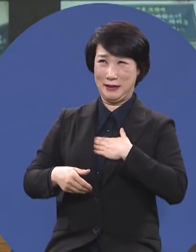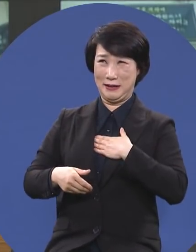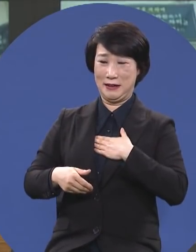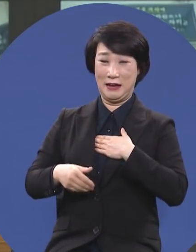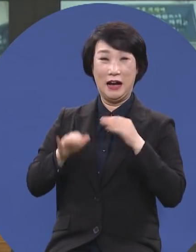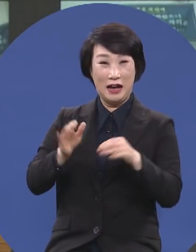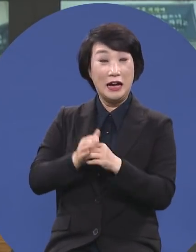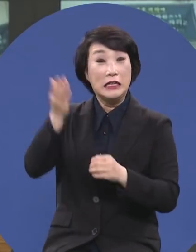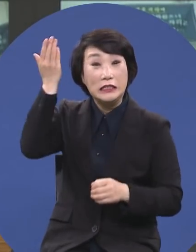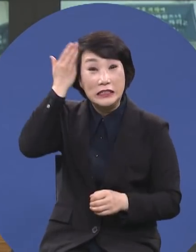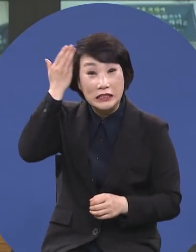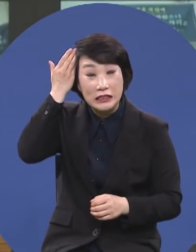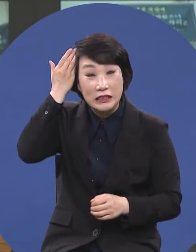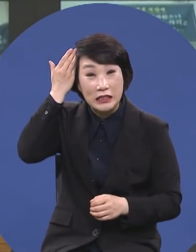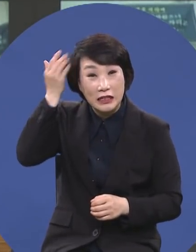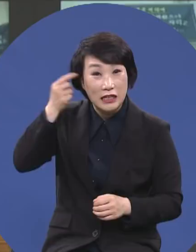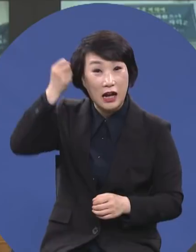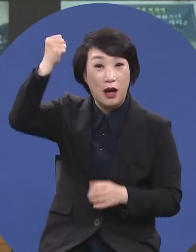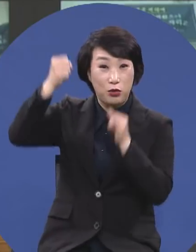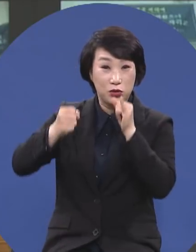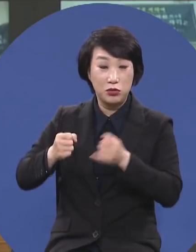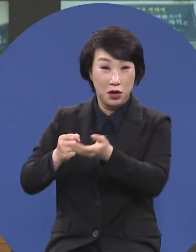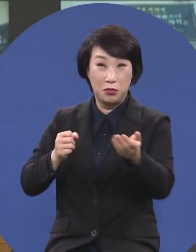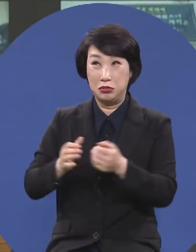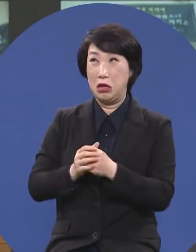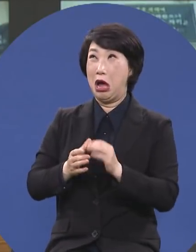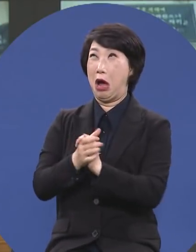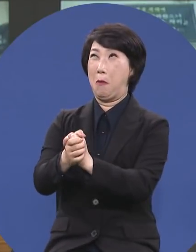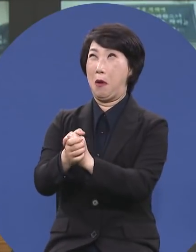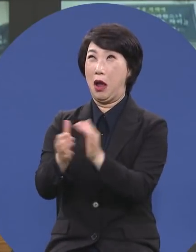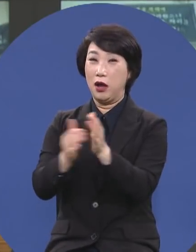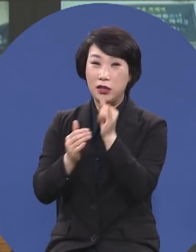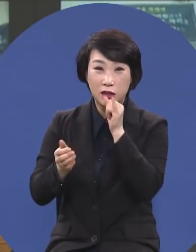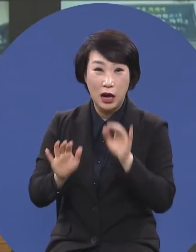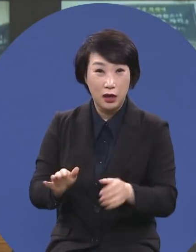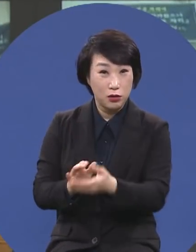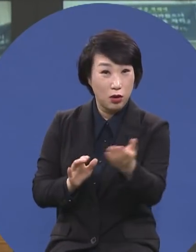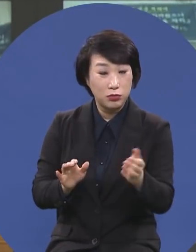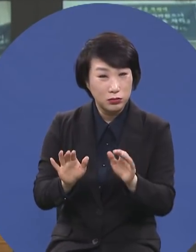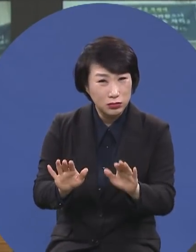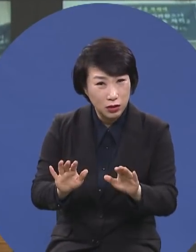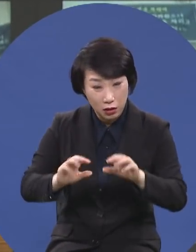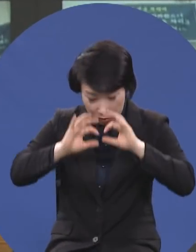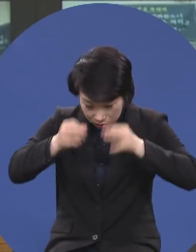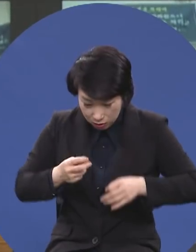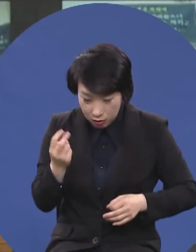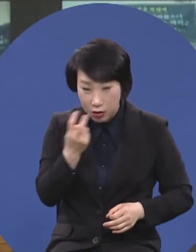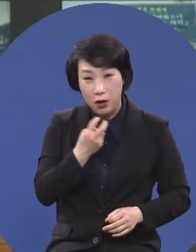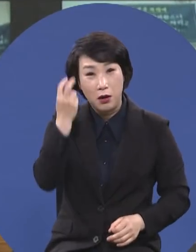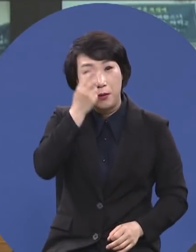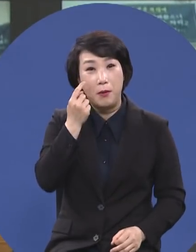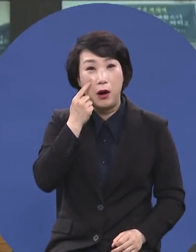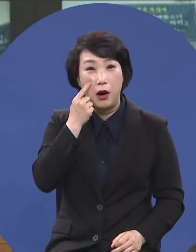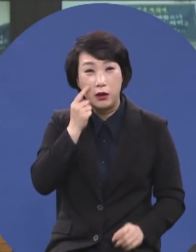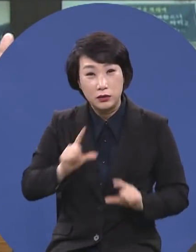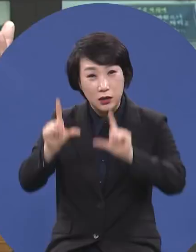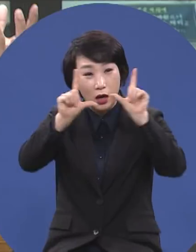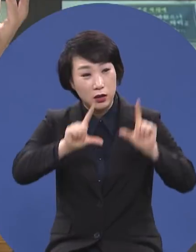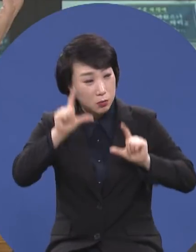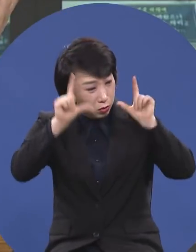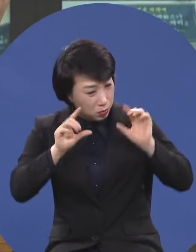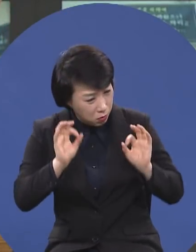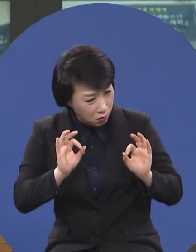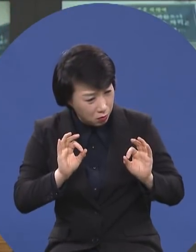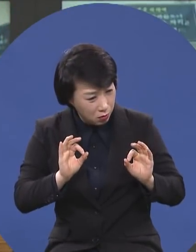하나의 지식적으로 스스로 동의하면서 아멘 하지만, 실상 사는 것은